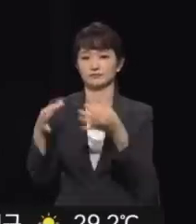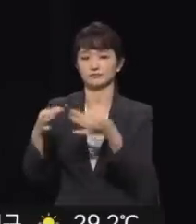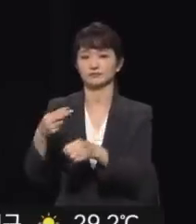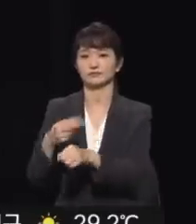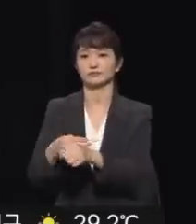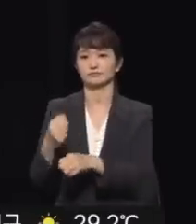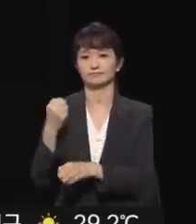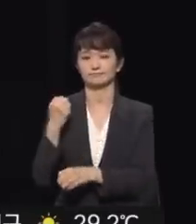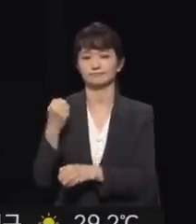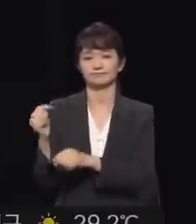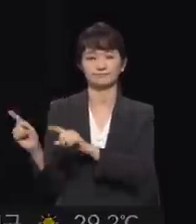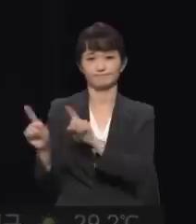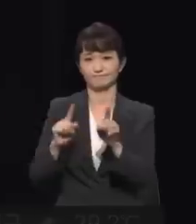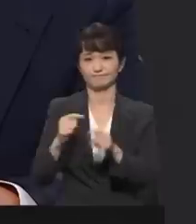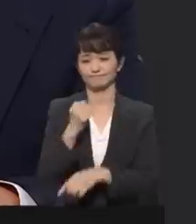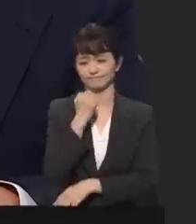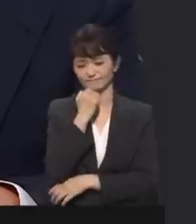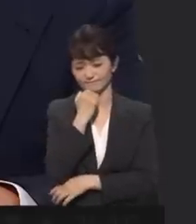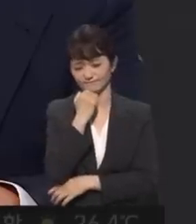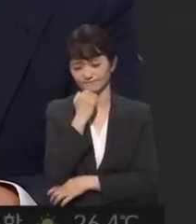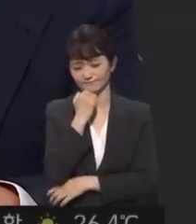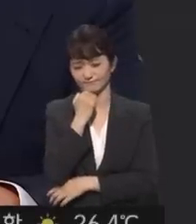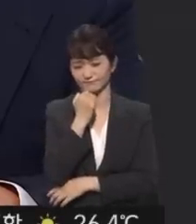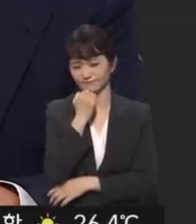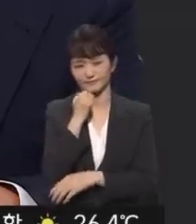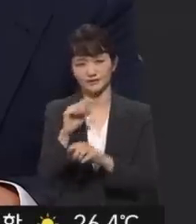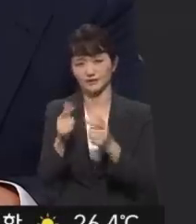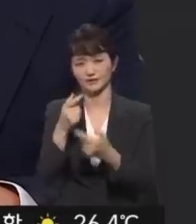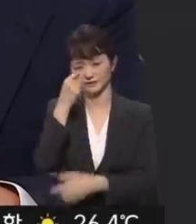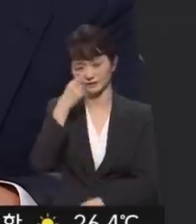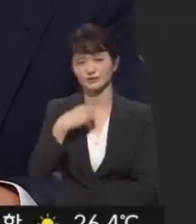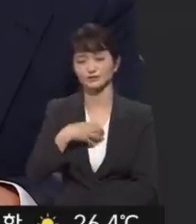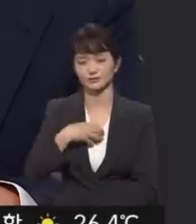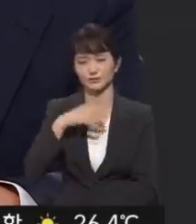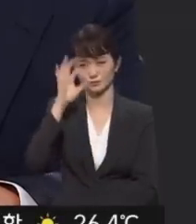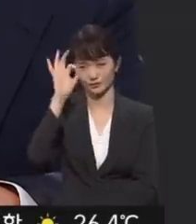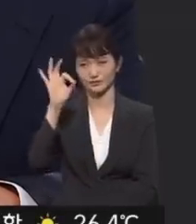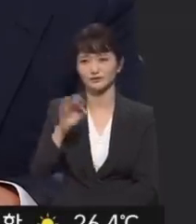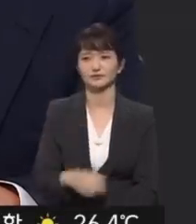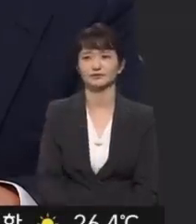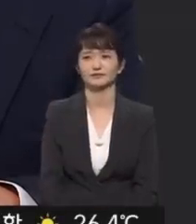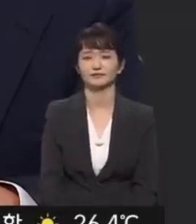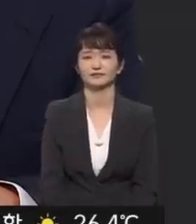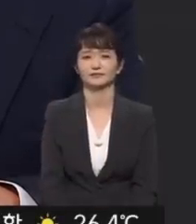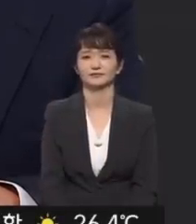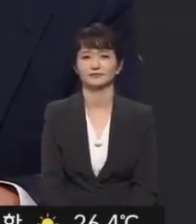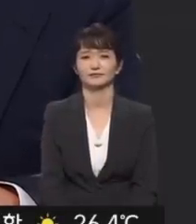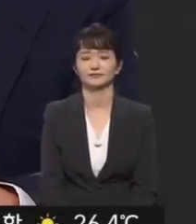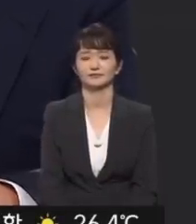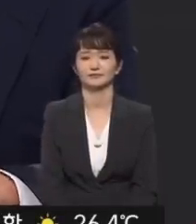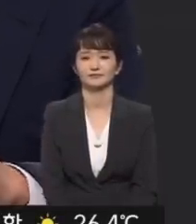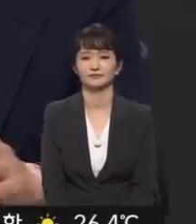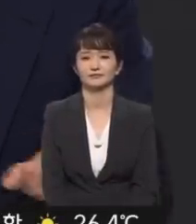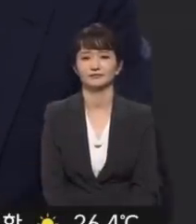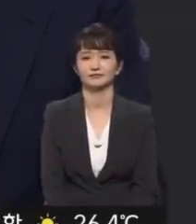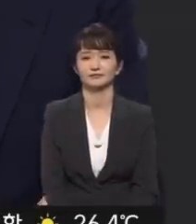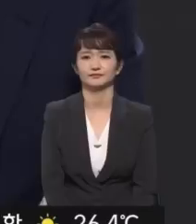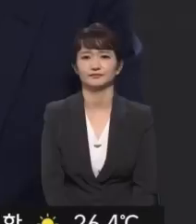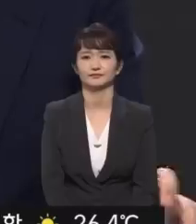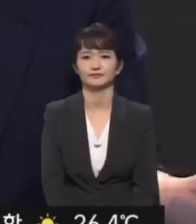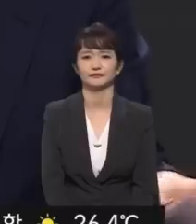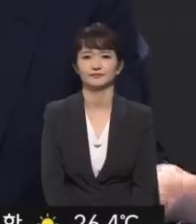교수님 힘내세요 웃는 게 웃는 게 아니네요 슬퍼 보여요 뭐 이런 우선 도 있고 추가로 말씀드리겠습니다 예 앞서 이제